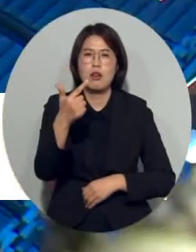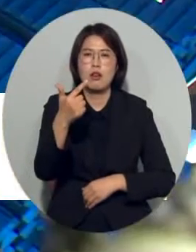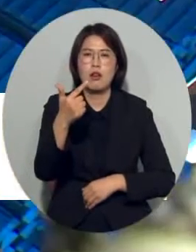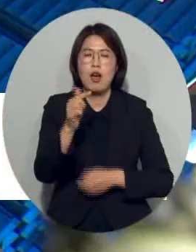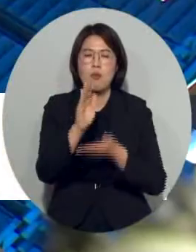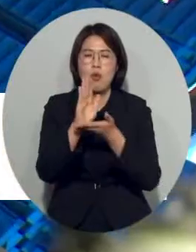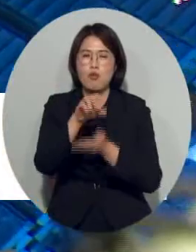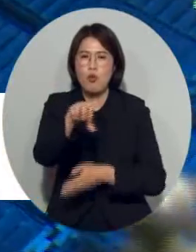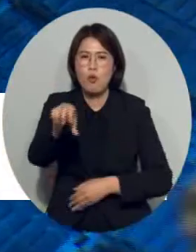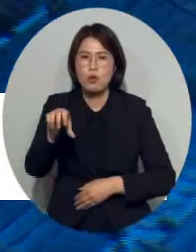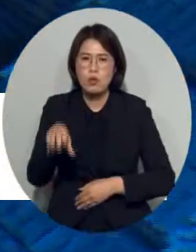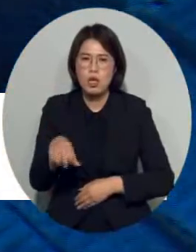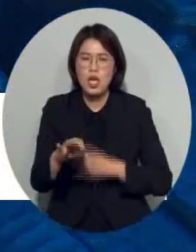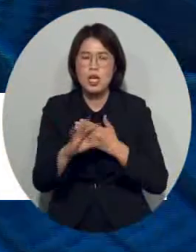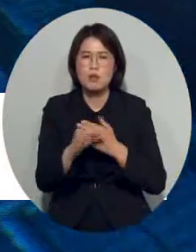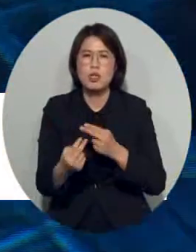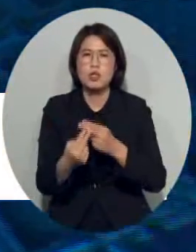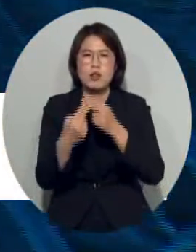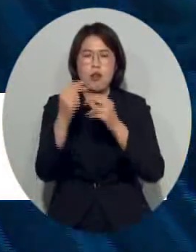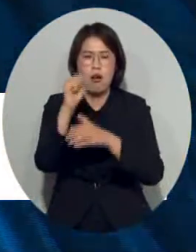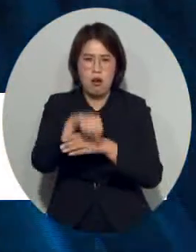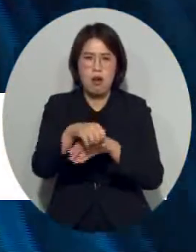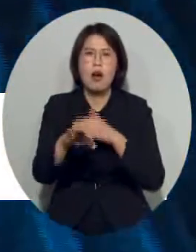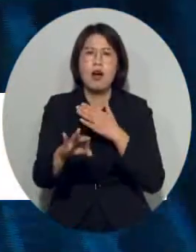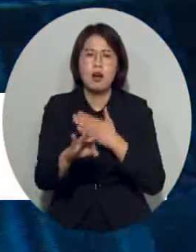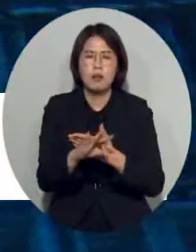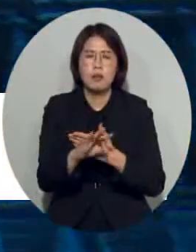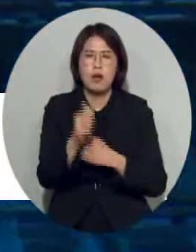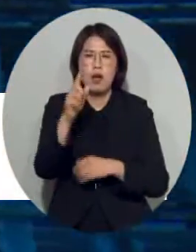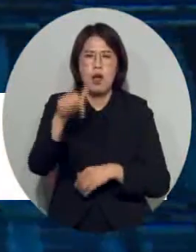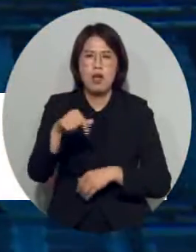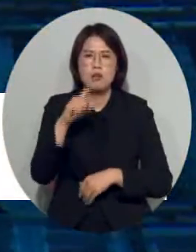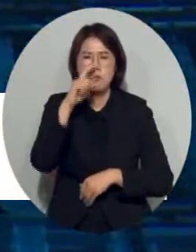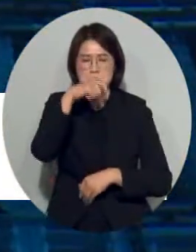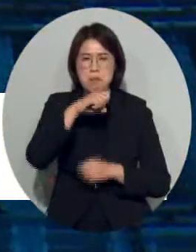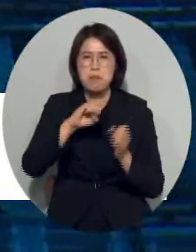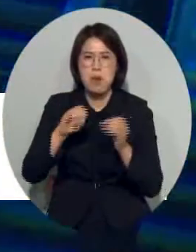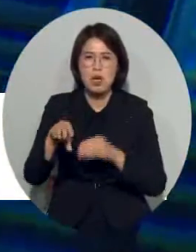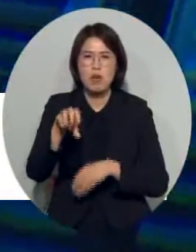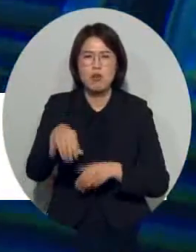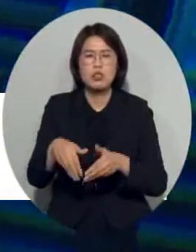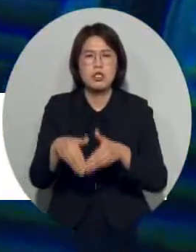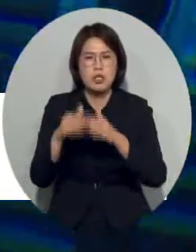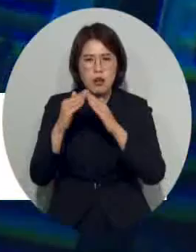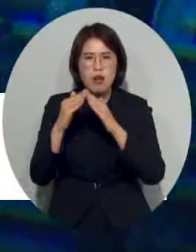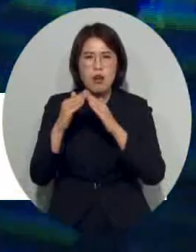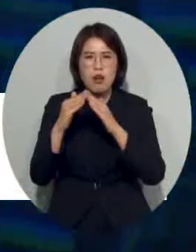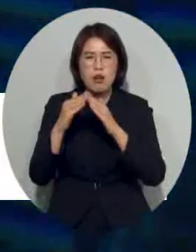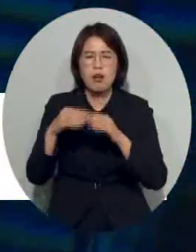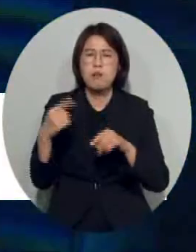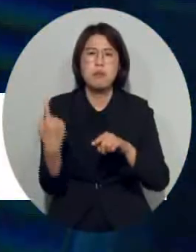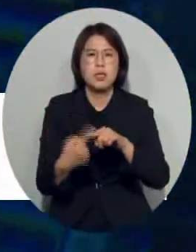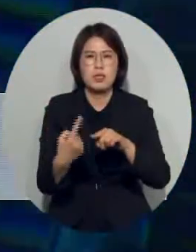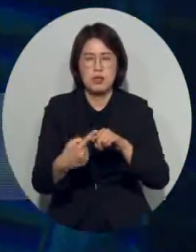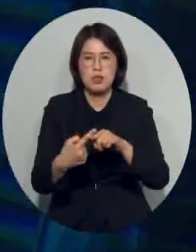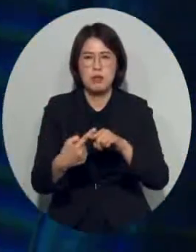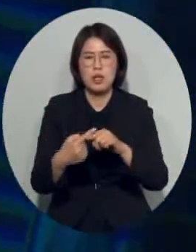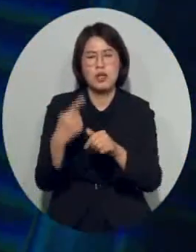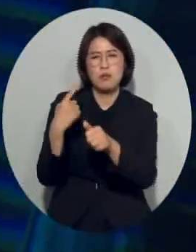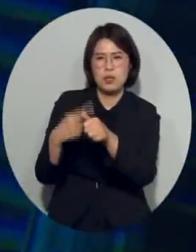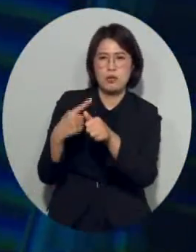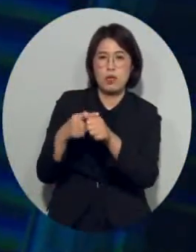원자력본부 임시저장을 사용할 경우 영구적인 핵폐기장을 전국의 짓도록 합법 안 시켜 주는 것이라며